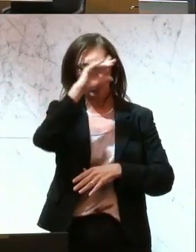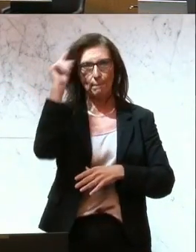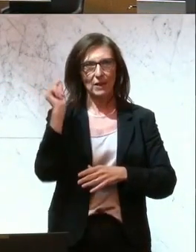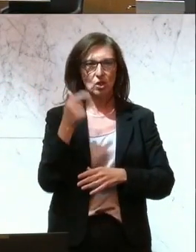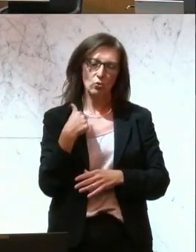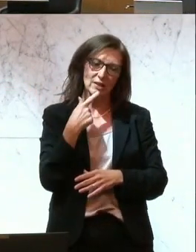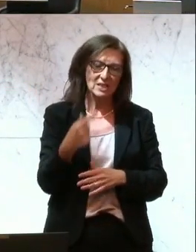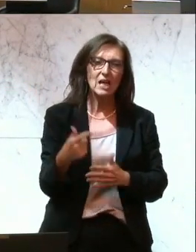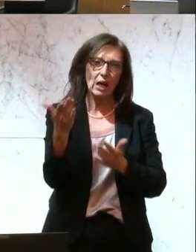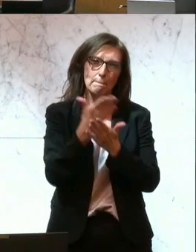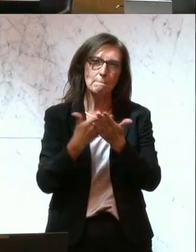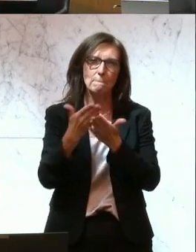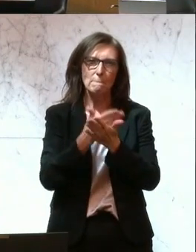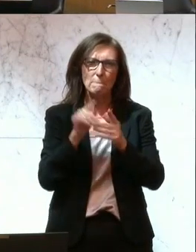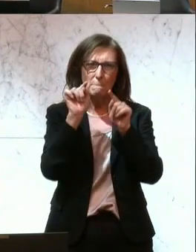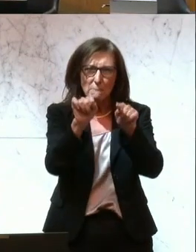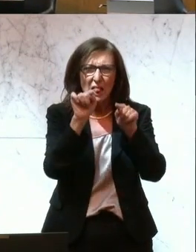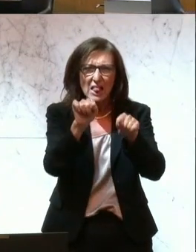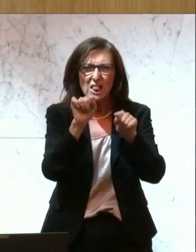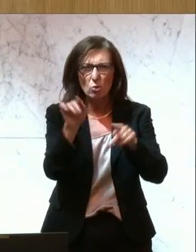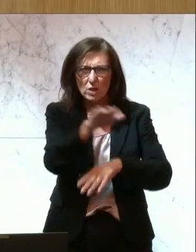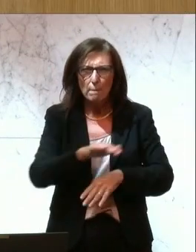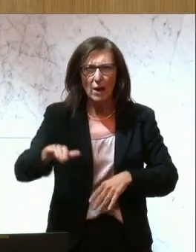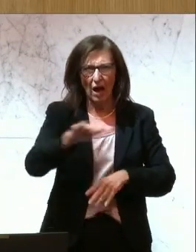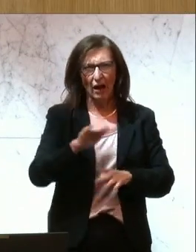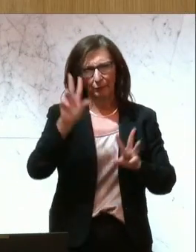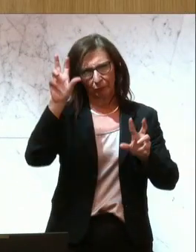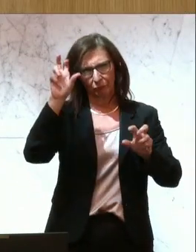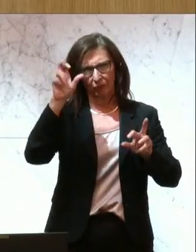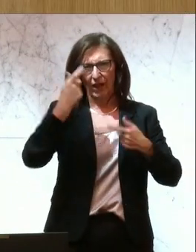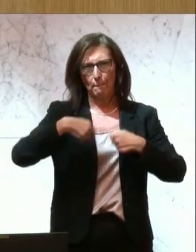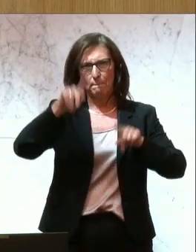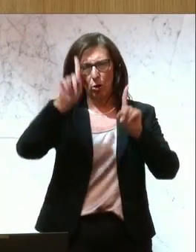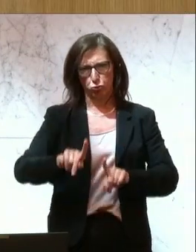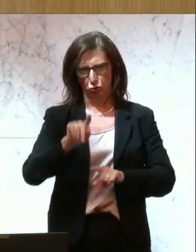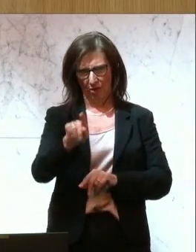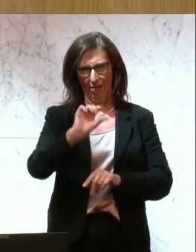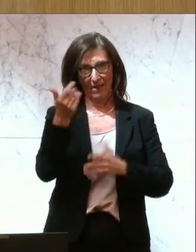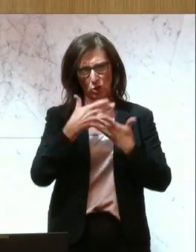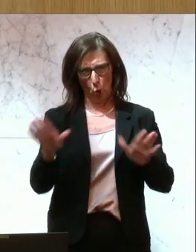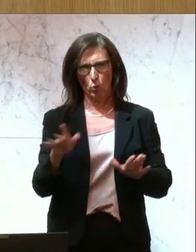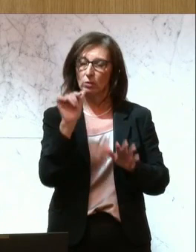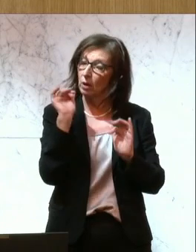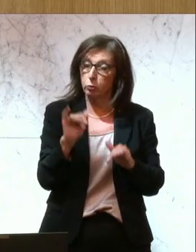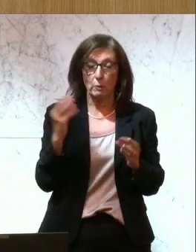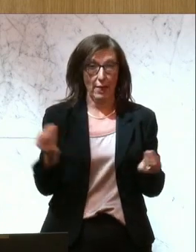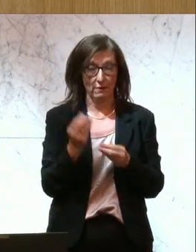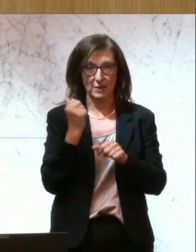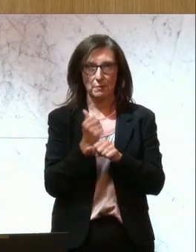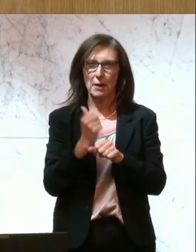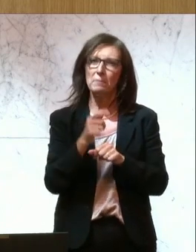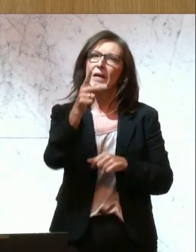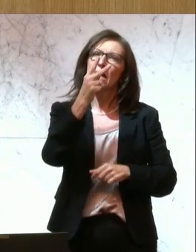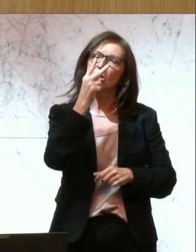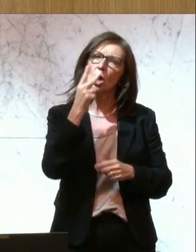Bildung ist die größte Baustelle in unserem Land. Und da muss dringend etwas passieren. Ganz konkret schauen wir uns das jetzt einmal an, wie es